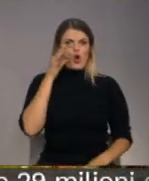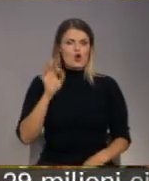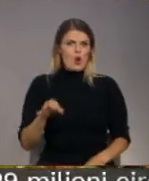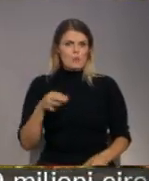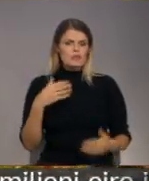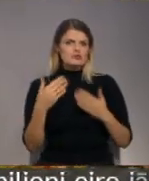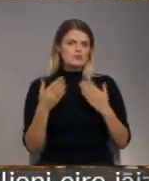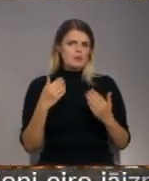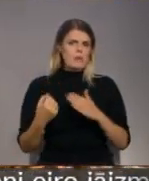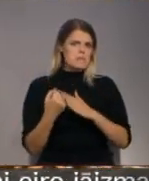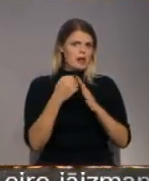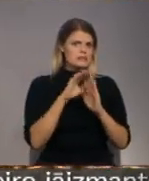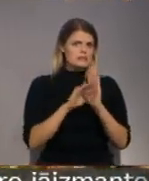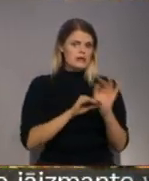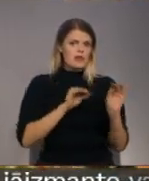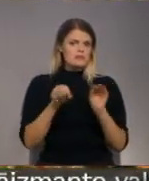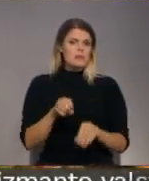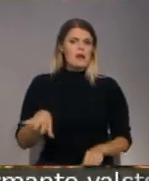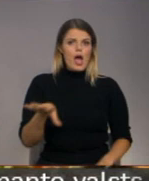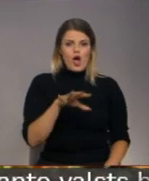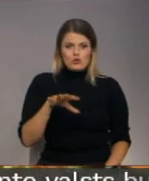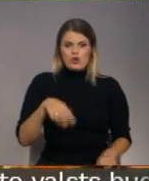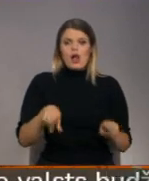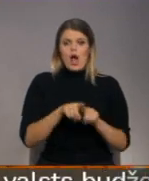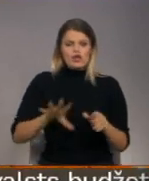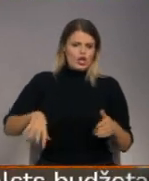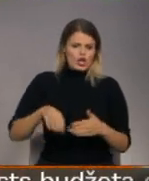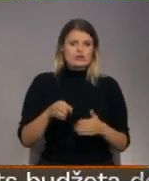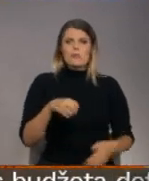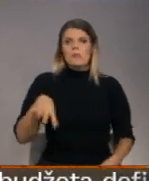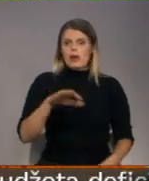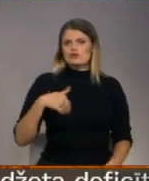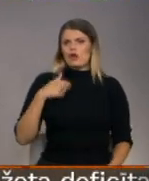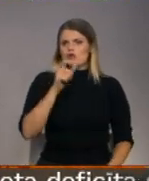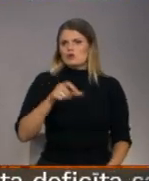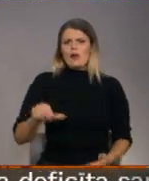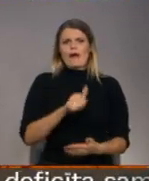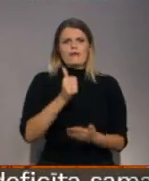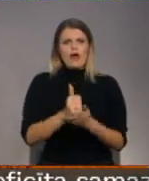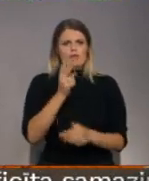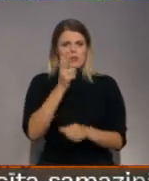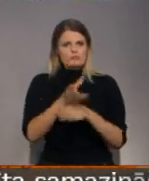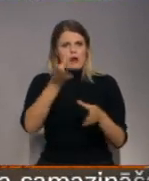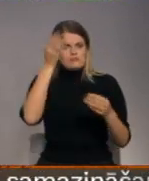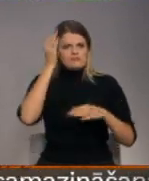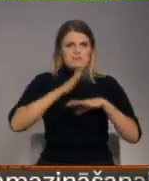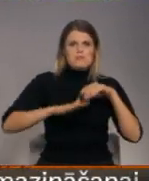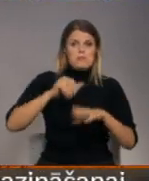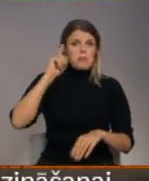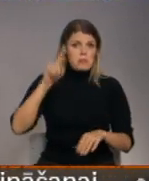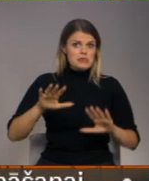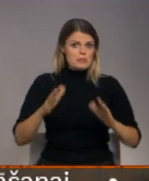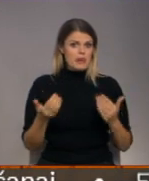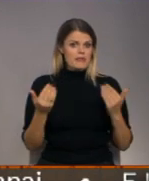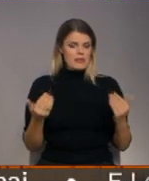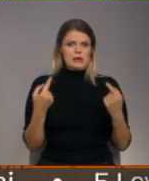balstīts saturs ieviests pirmskolas izglītības iestādēs. Arī līdz šim bērndārza audzēkņu galvenais uzdevums bija apgūt prasmes, vien tagad